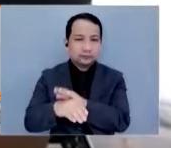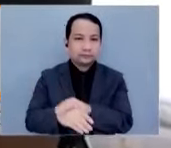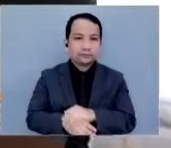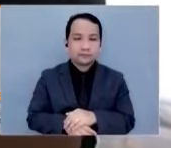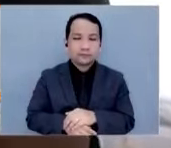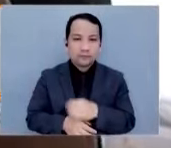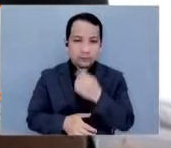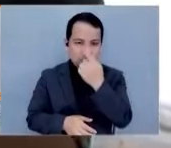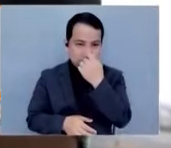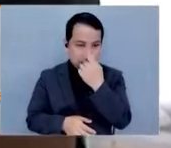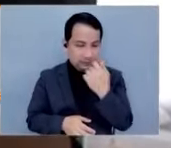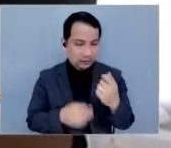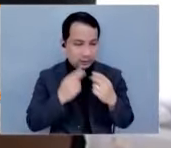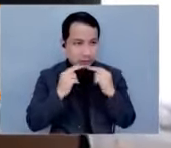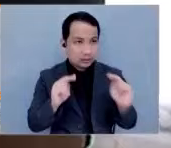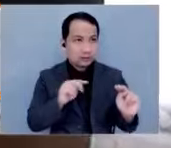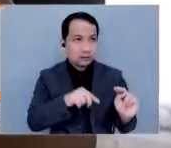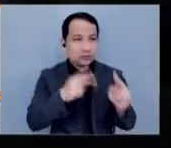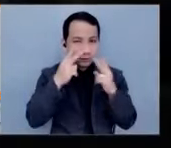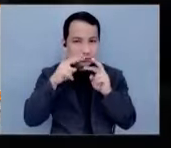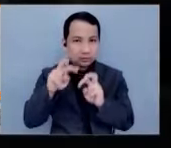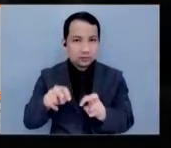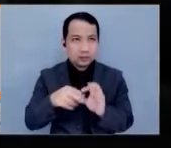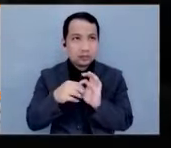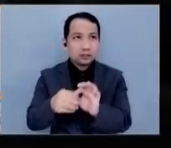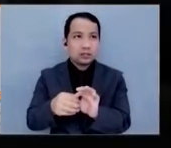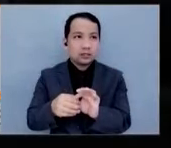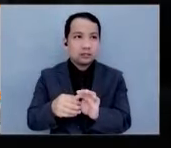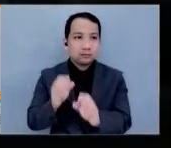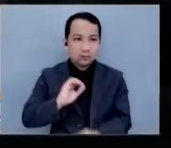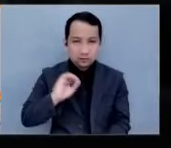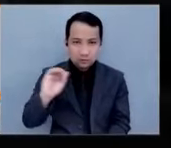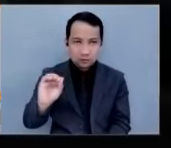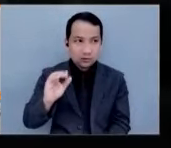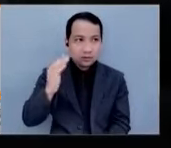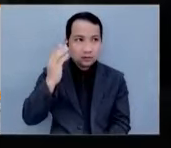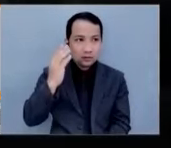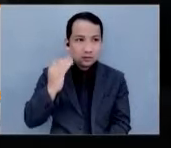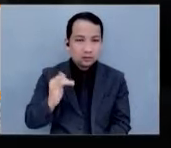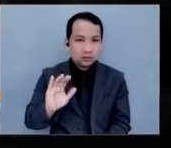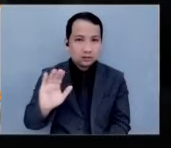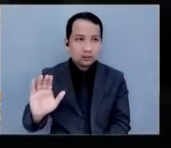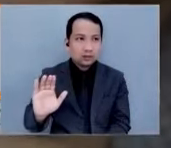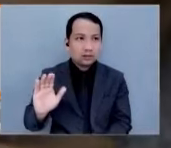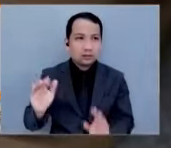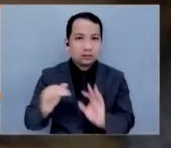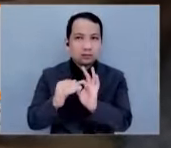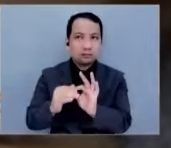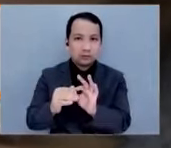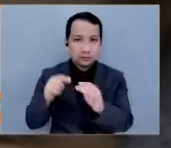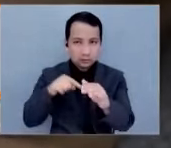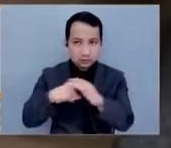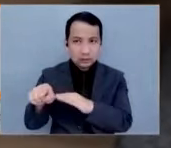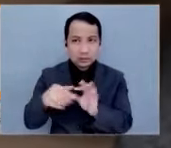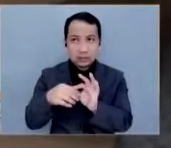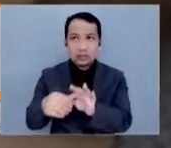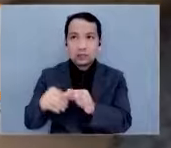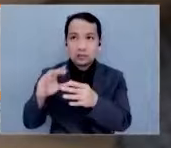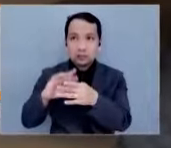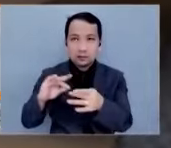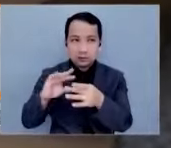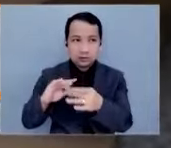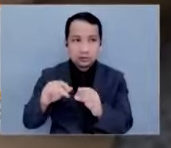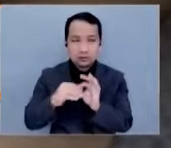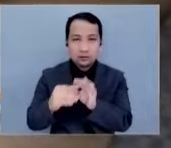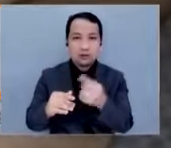Nakausap naman ng News 5 ang testigo sa krimen na siya ring may-ari ng e-bike na pinara at sinakyan ng suspect para tumakas. Kwento niya, natakot daw siya